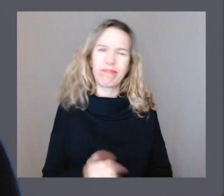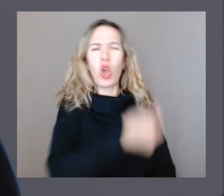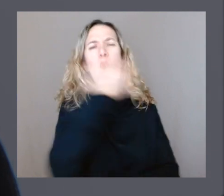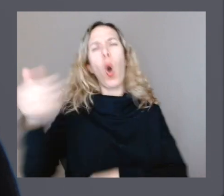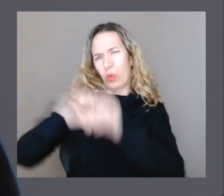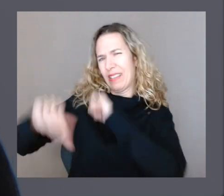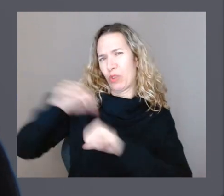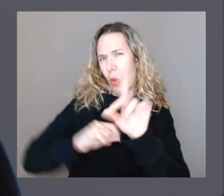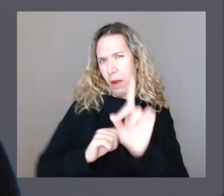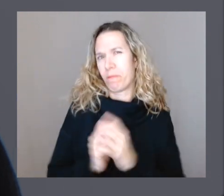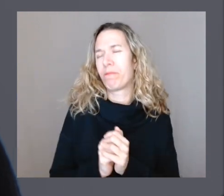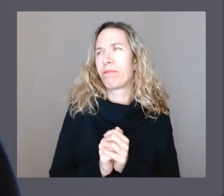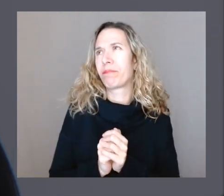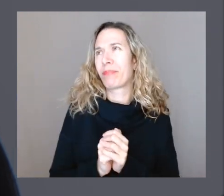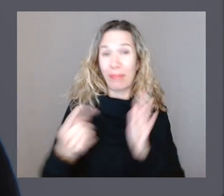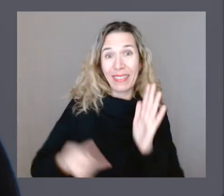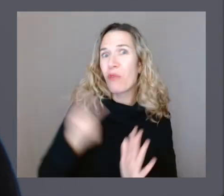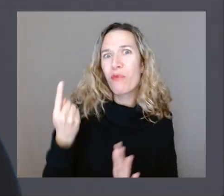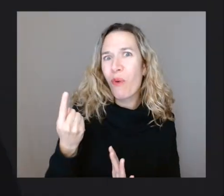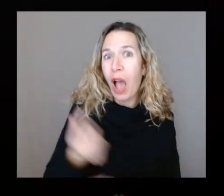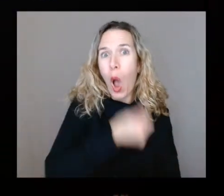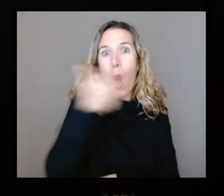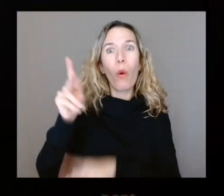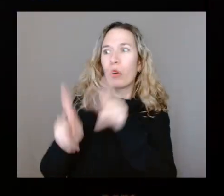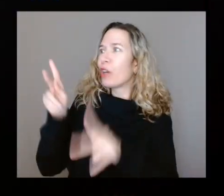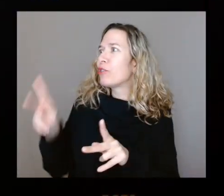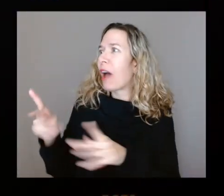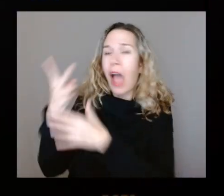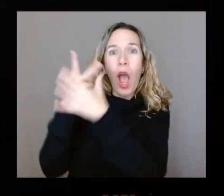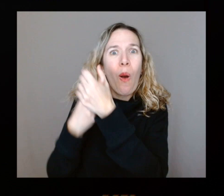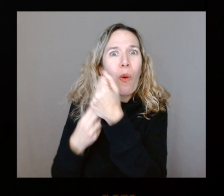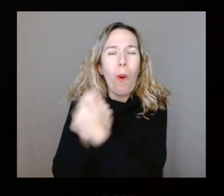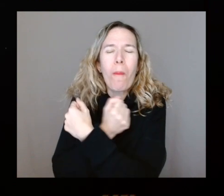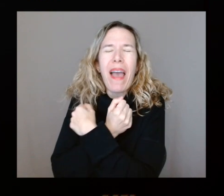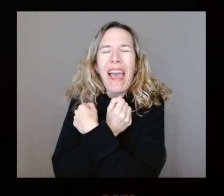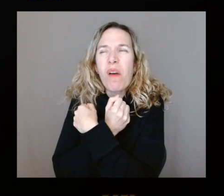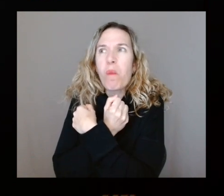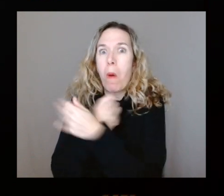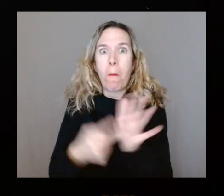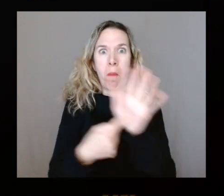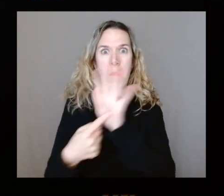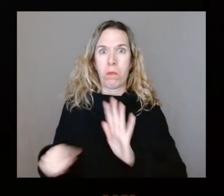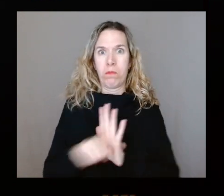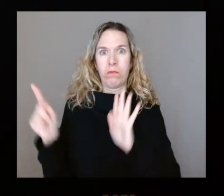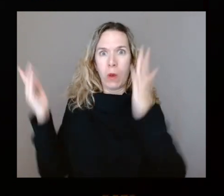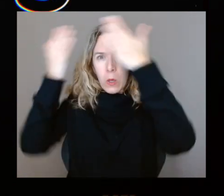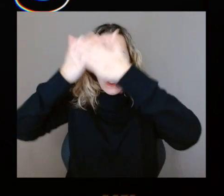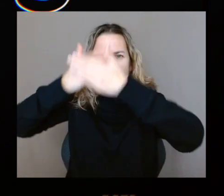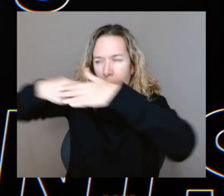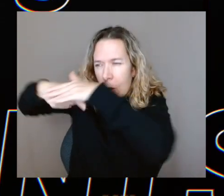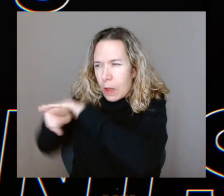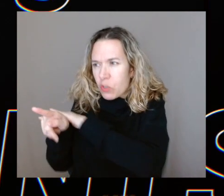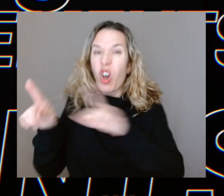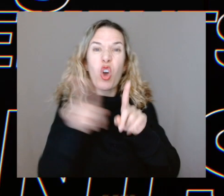autre. Il était une fois d'autres gens qui devaient se cacher pour s'aimer, qui vivaient dans le noir comme les